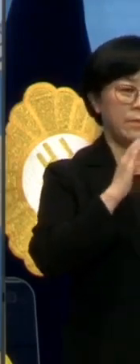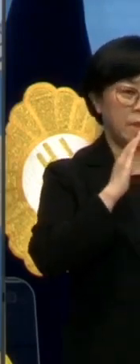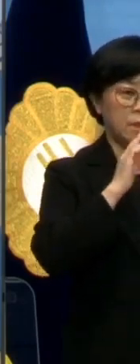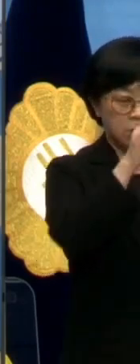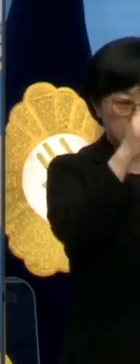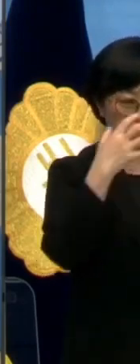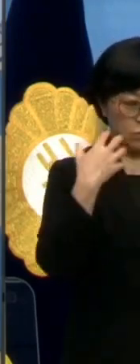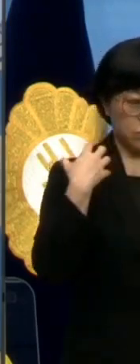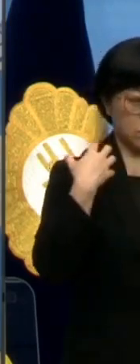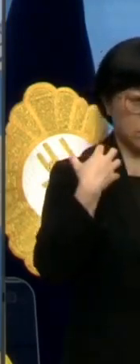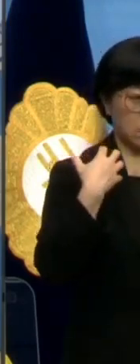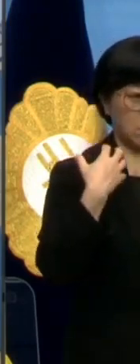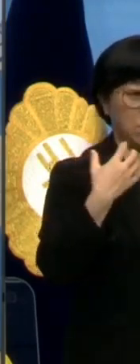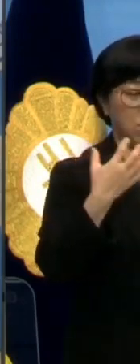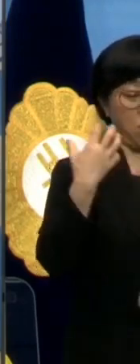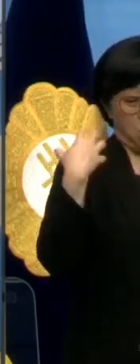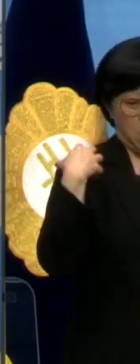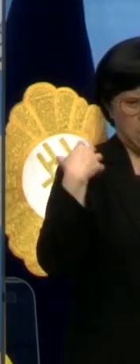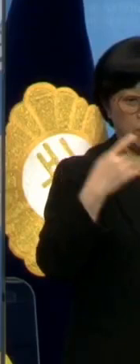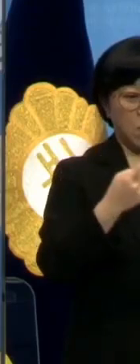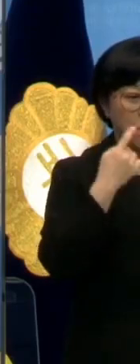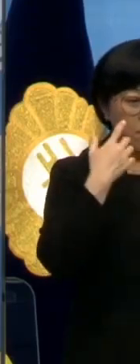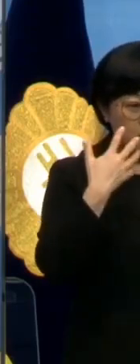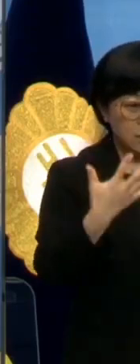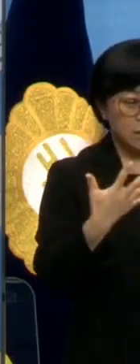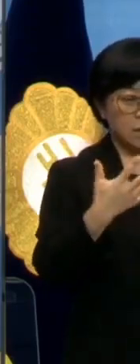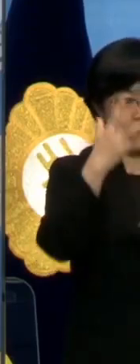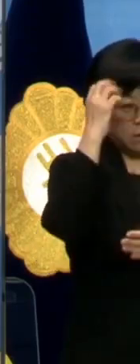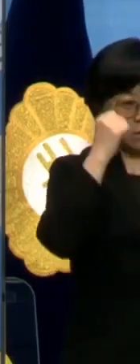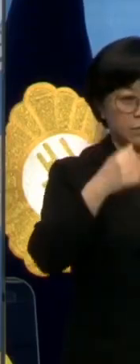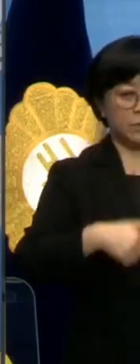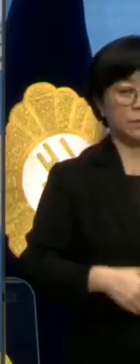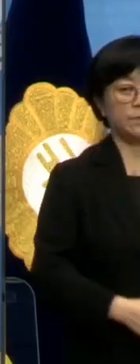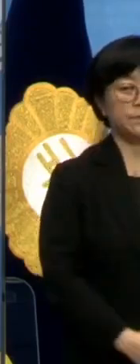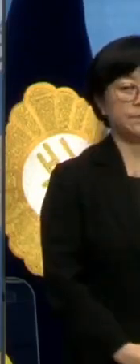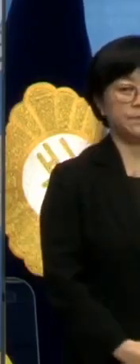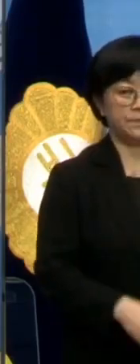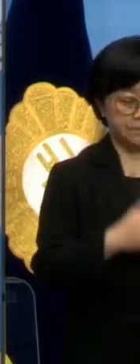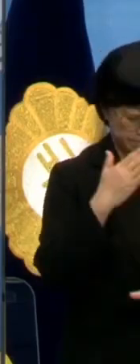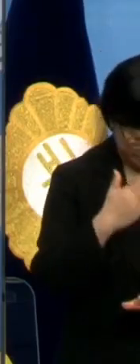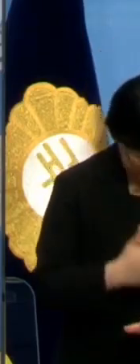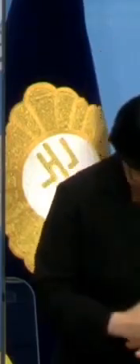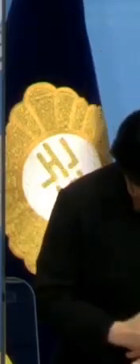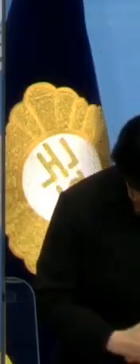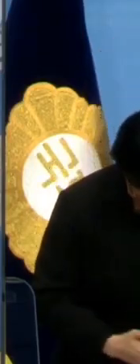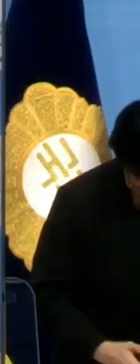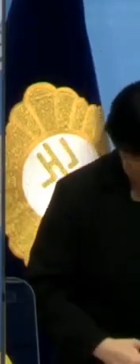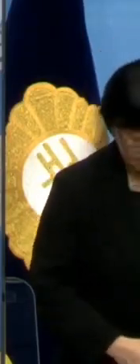정부의 역할임을 명심해야 할 것입니다. 감사합니다.